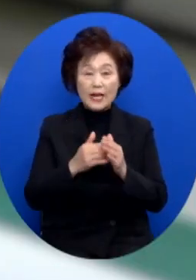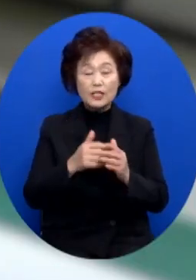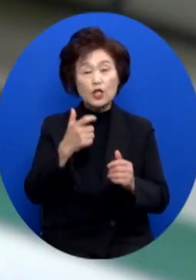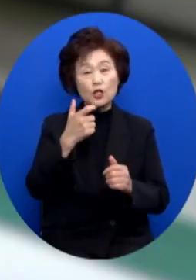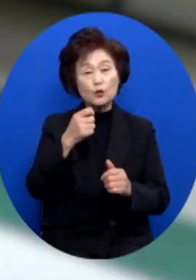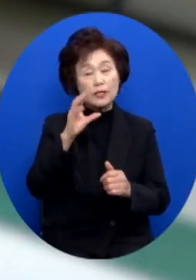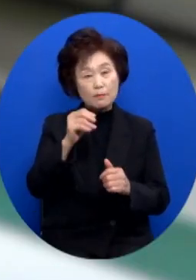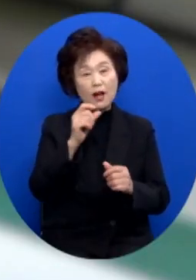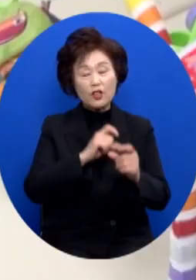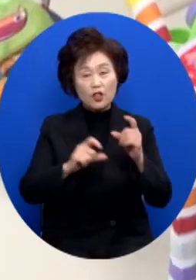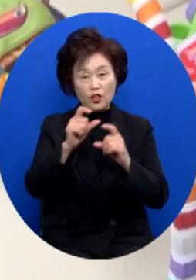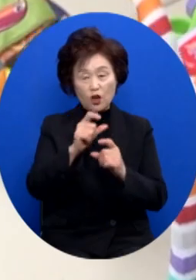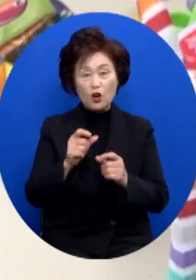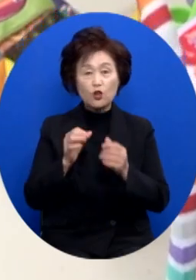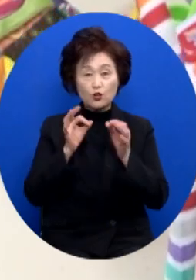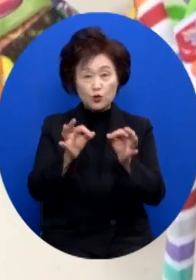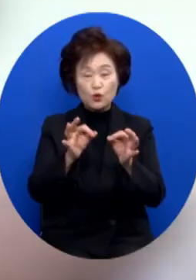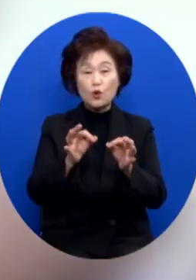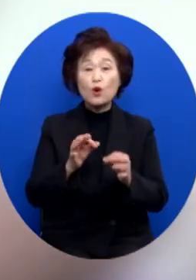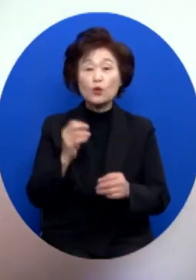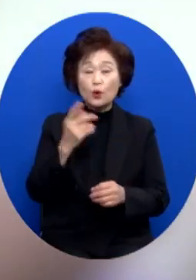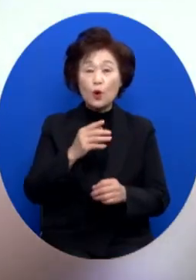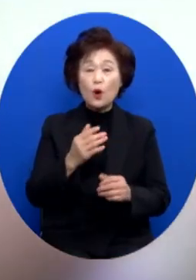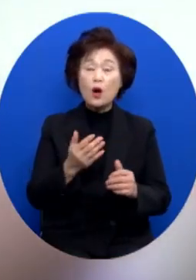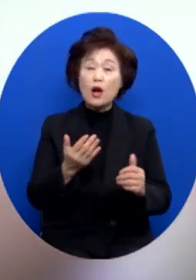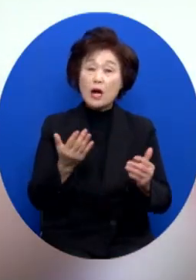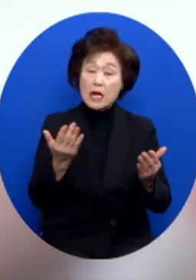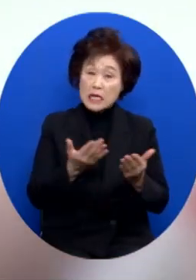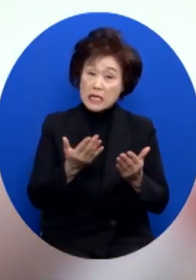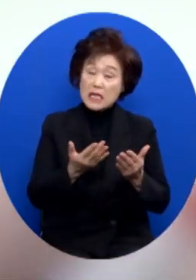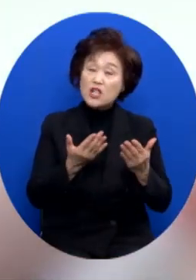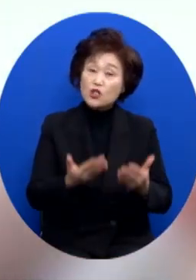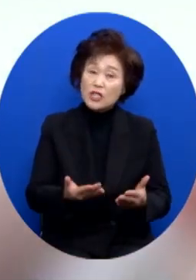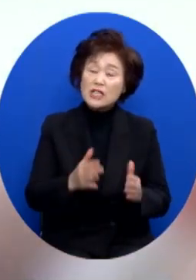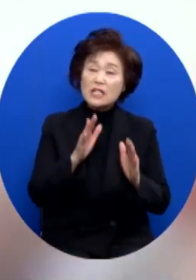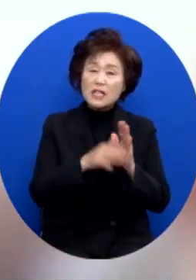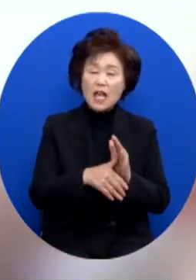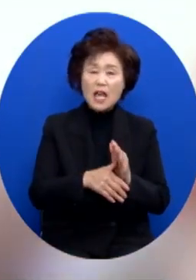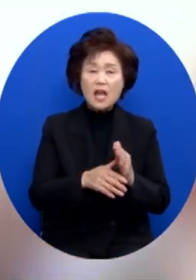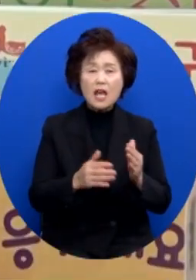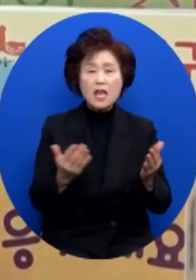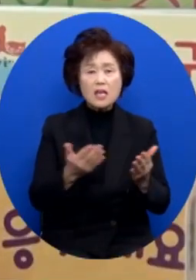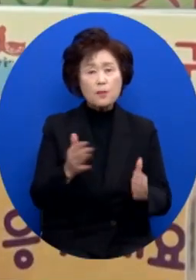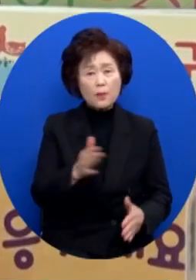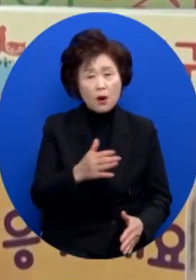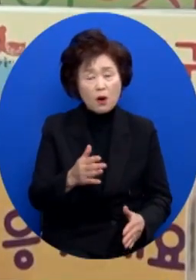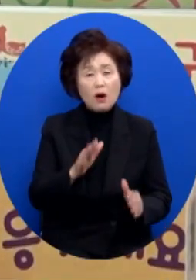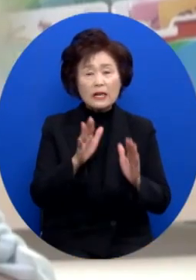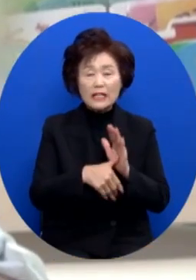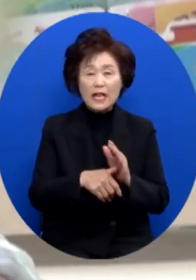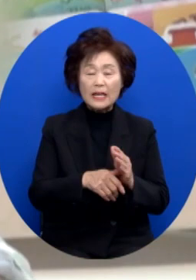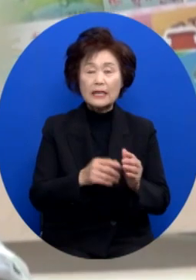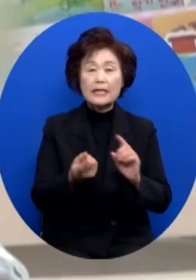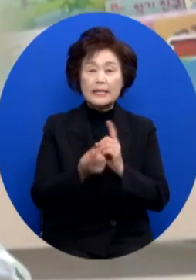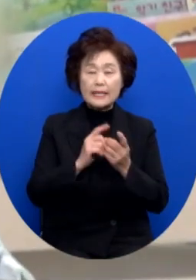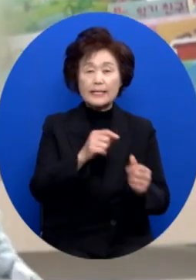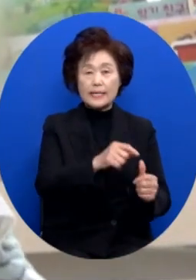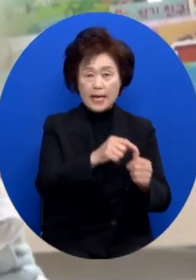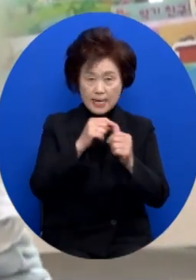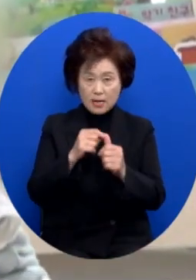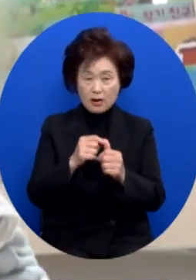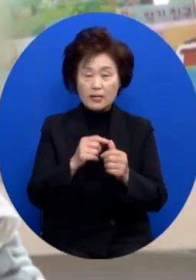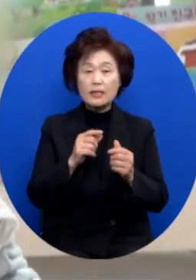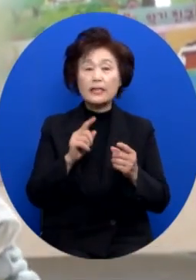올리기로 했습니다 육가 휴직으로 발생하는 업무 공백을 매우기 위한 대체인력 고용 지원금도 기존